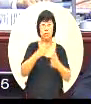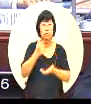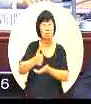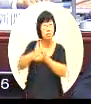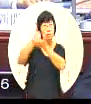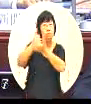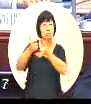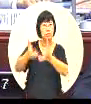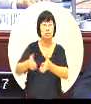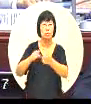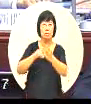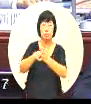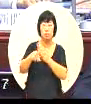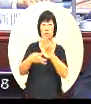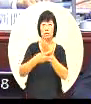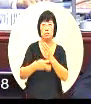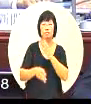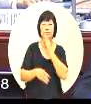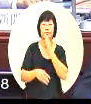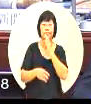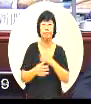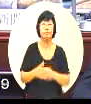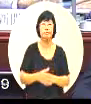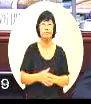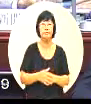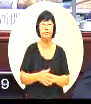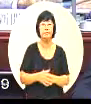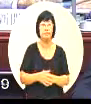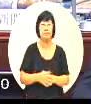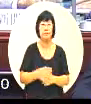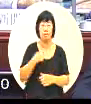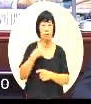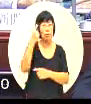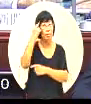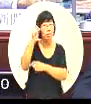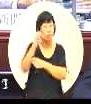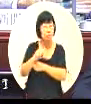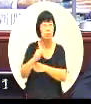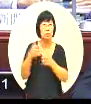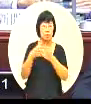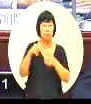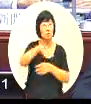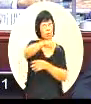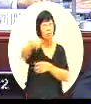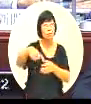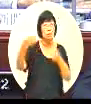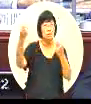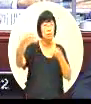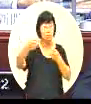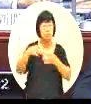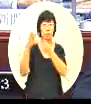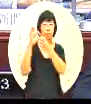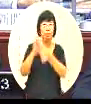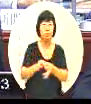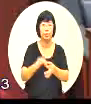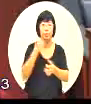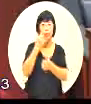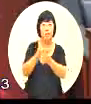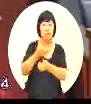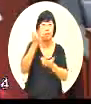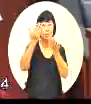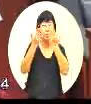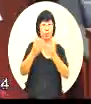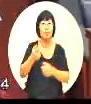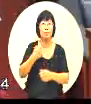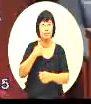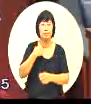业，尊重专业。所以这个部分我们同意要跟大家继续沟通，让大家更了解。谢谢。 那